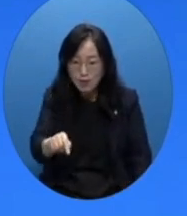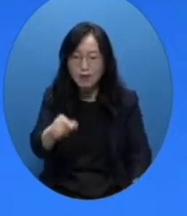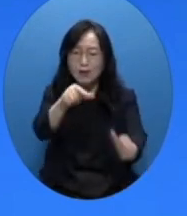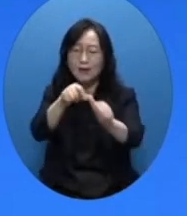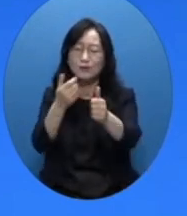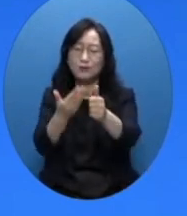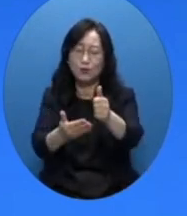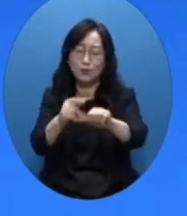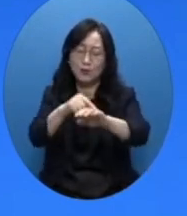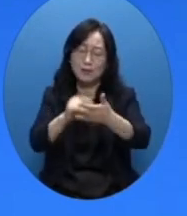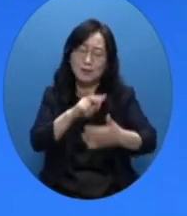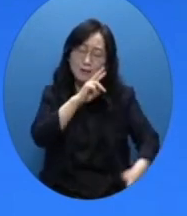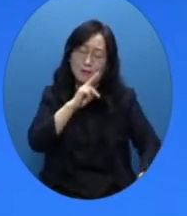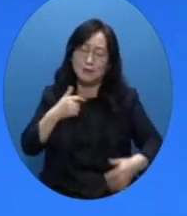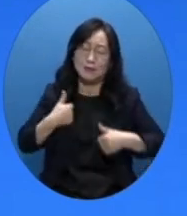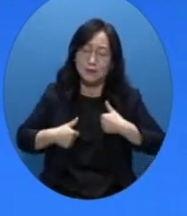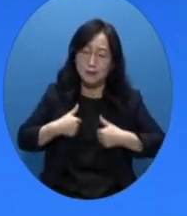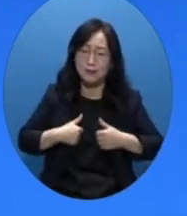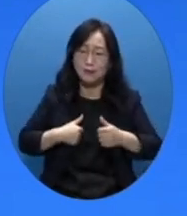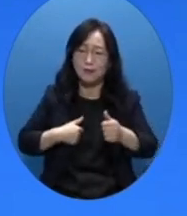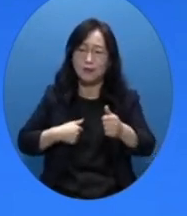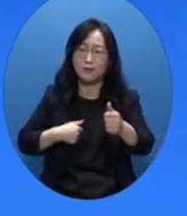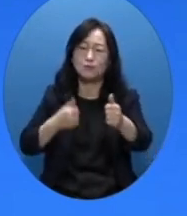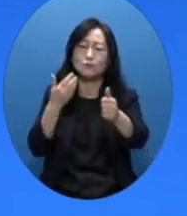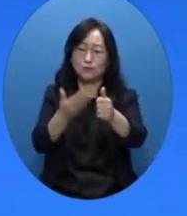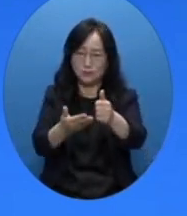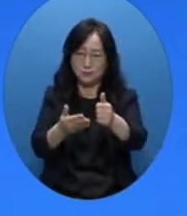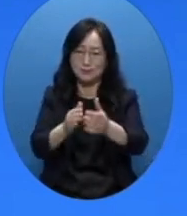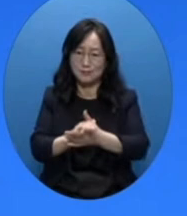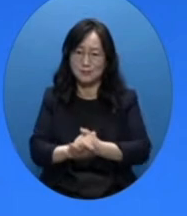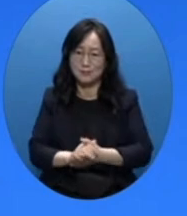마음의 기쁨과 평안함을 허락해 주시는 것입니다.